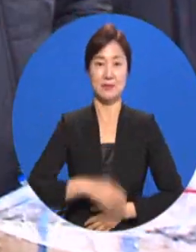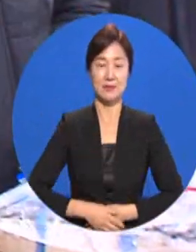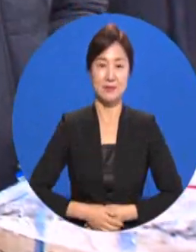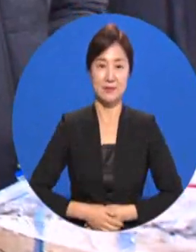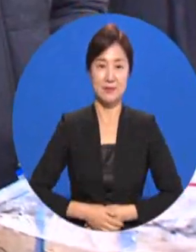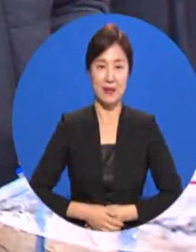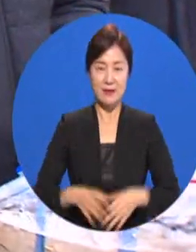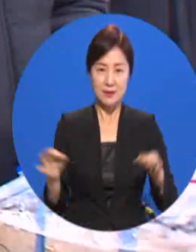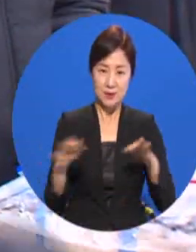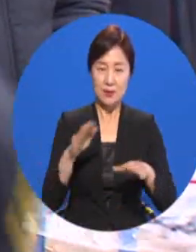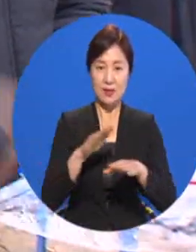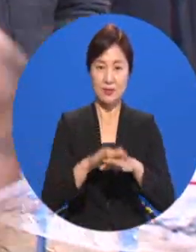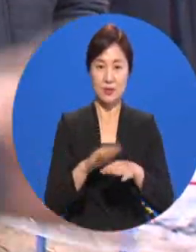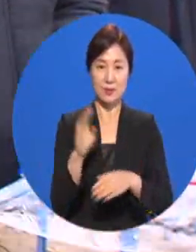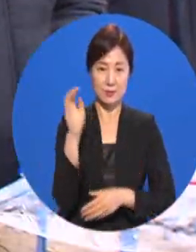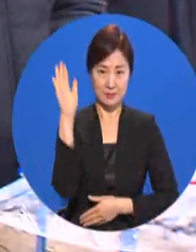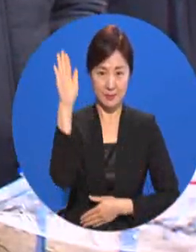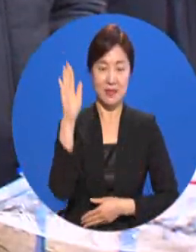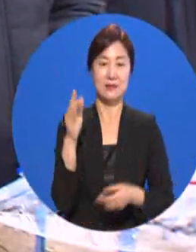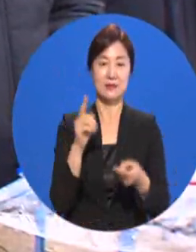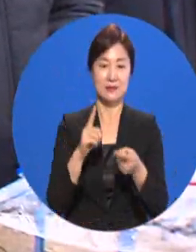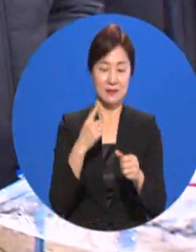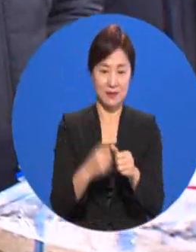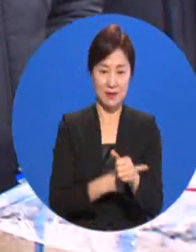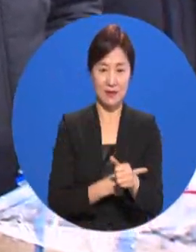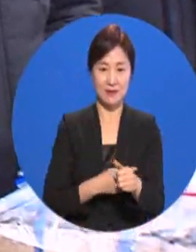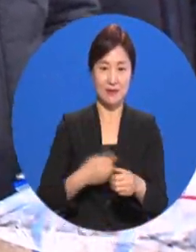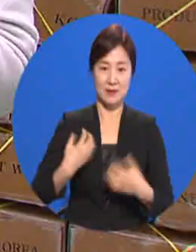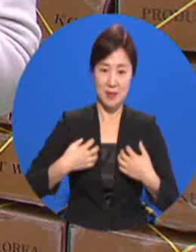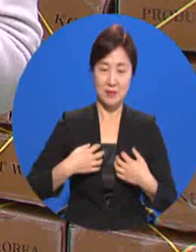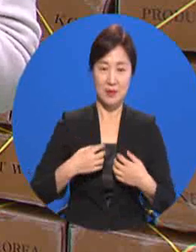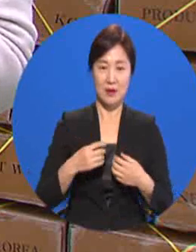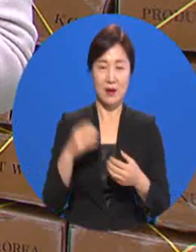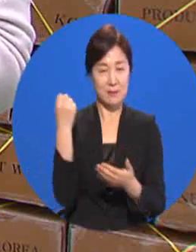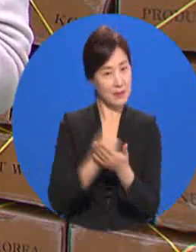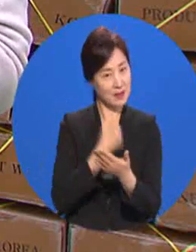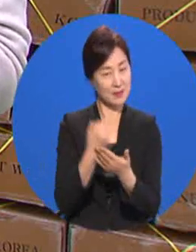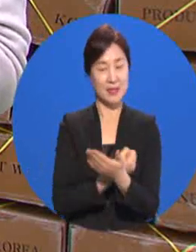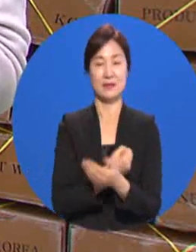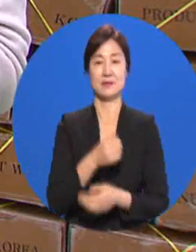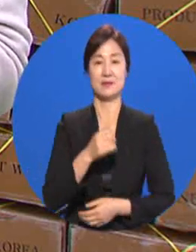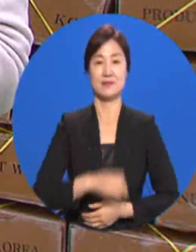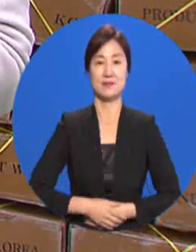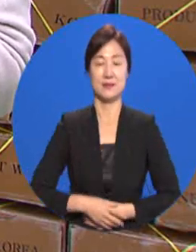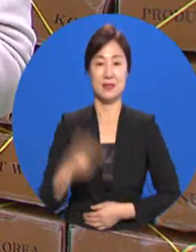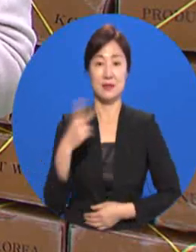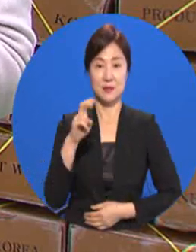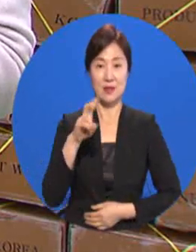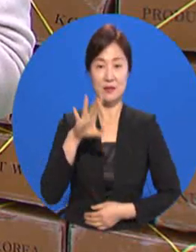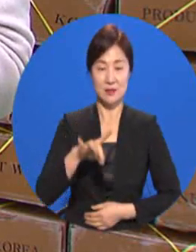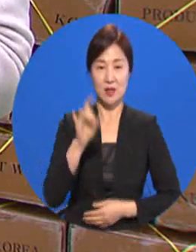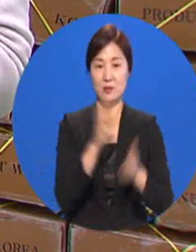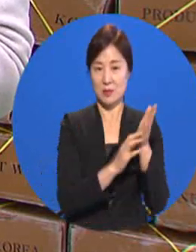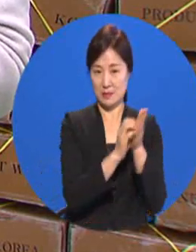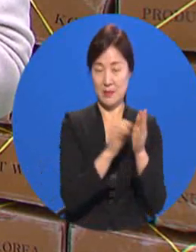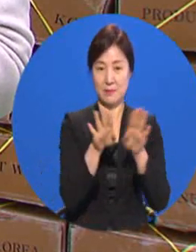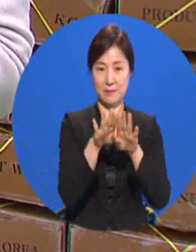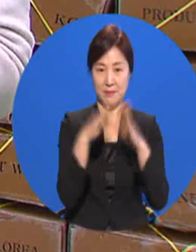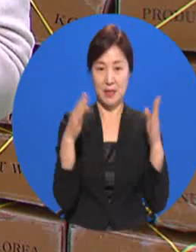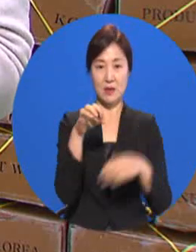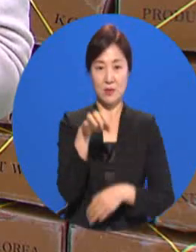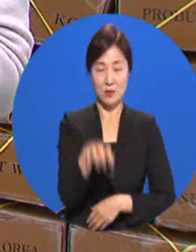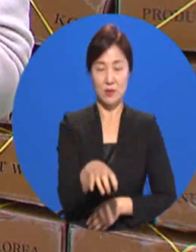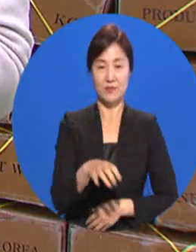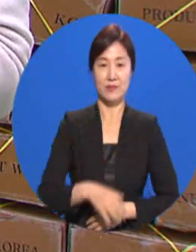차이 나의 손짓 하나에 중 봄의 상인들의 희비가 엇갈립니다 2020년 첫번째 이파니 열린 여수 쓰여 비판